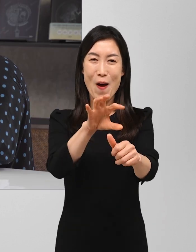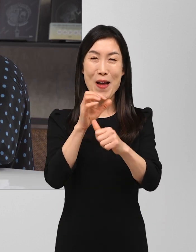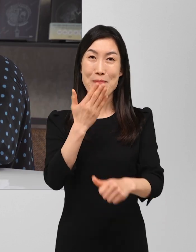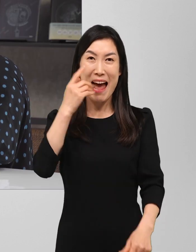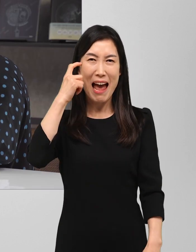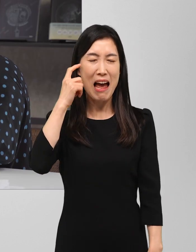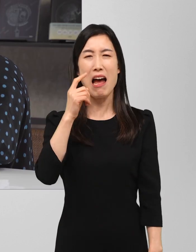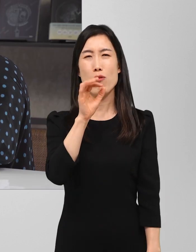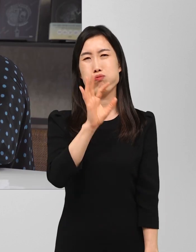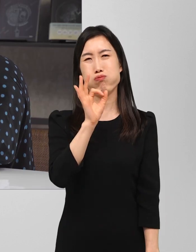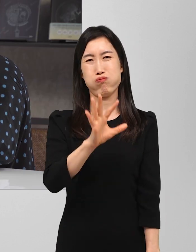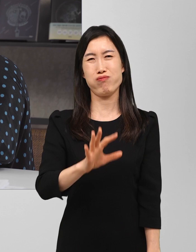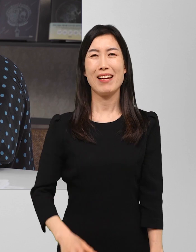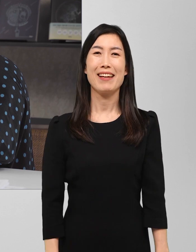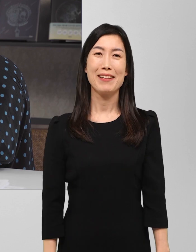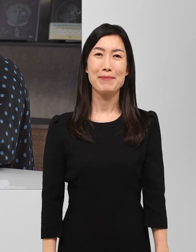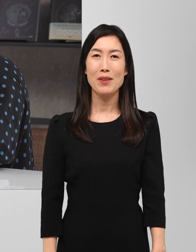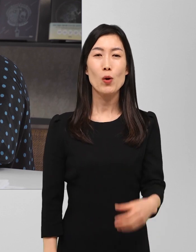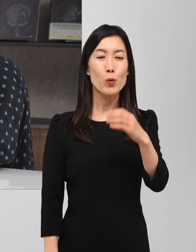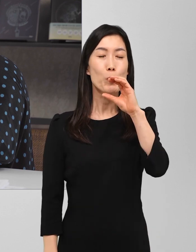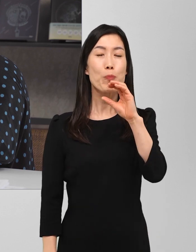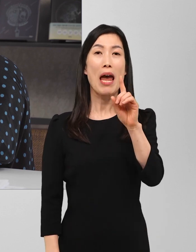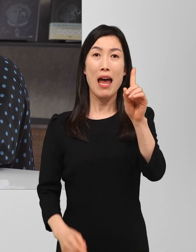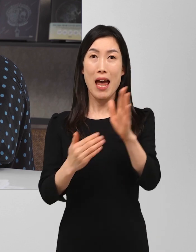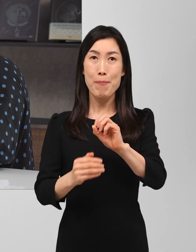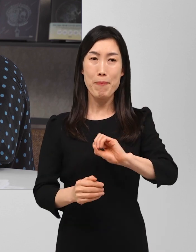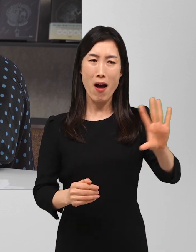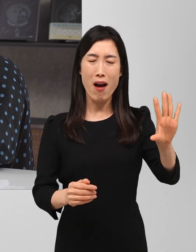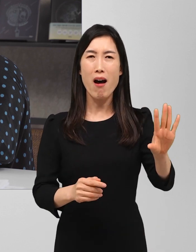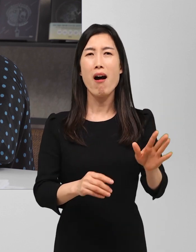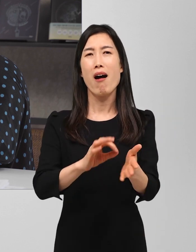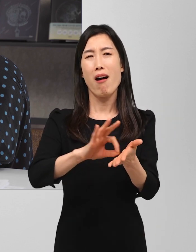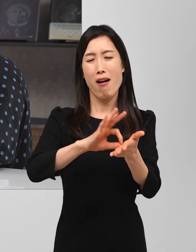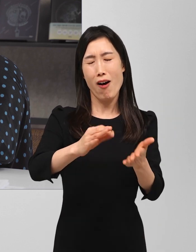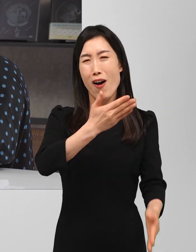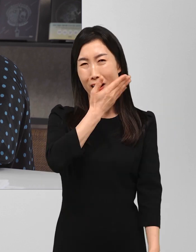버려진다면 엄청난 자원이 낭비되겠죠.